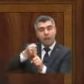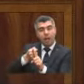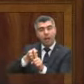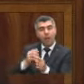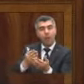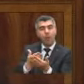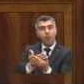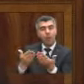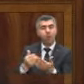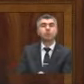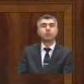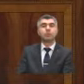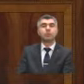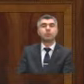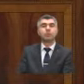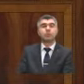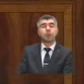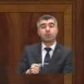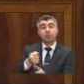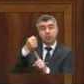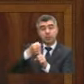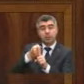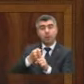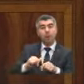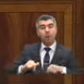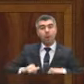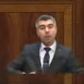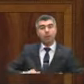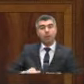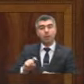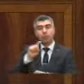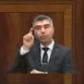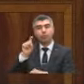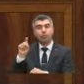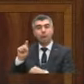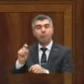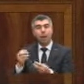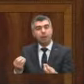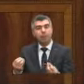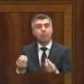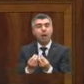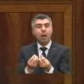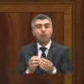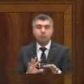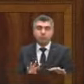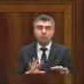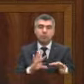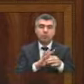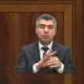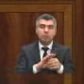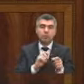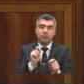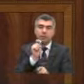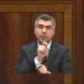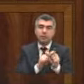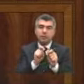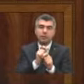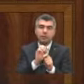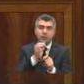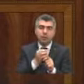والتكوين، فإن مصالح الوزارة بالتنسيق مع الجماعات الترابية هي بصدد التحضير لوضع